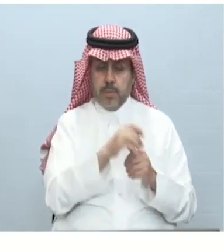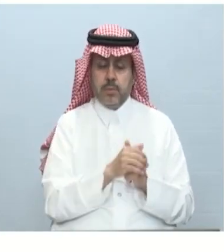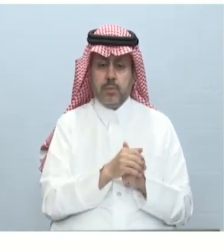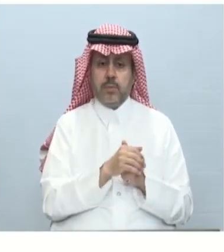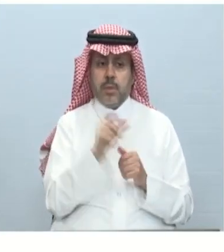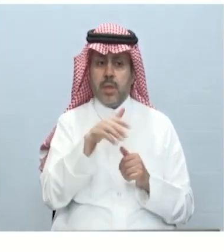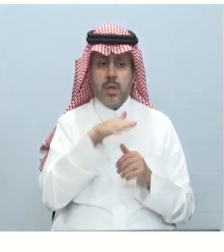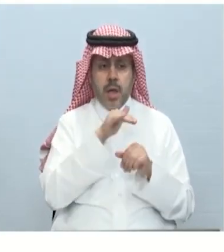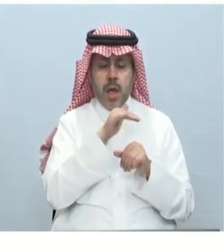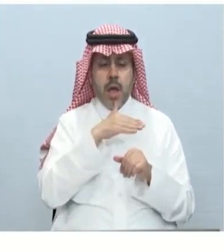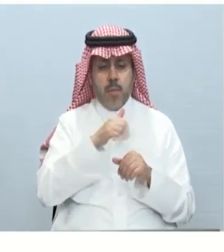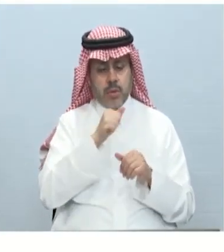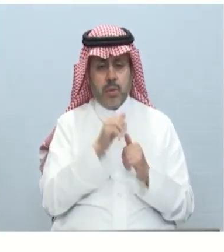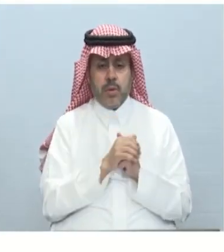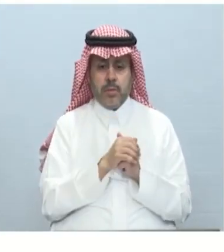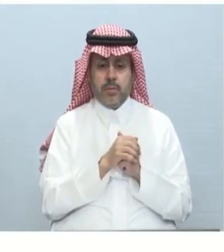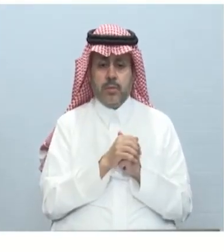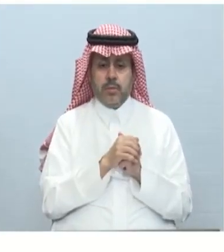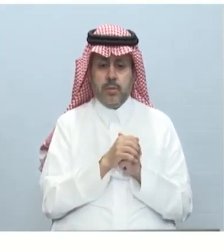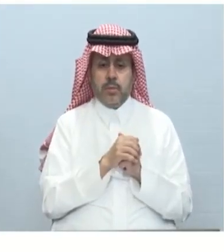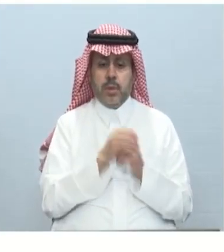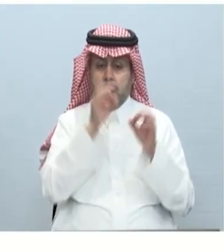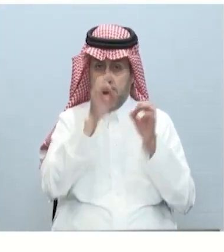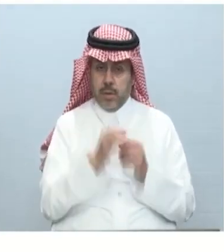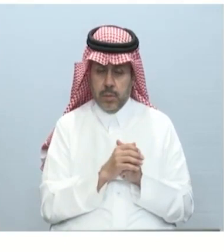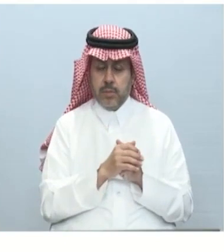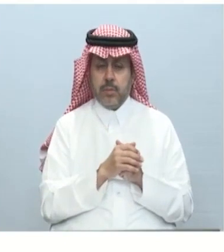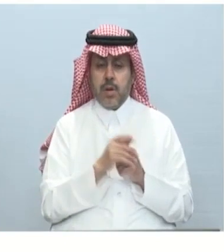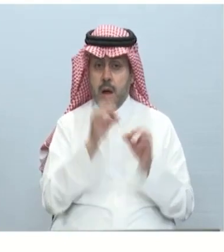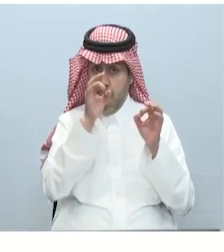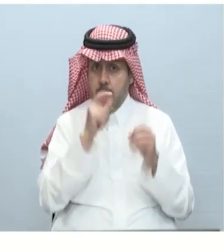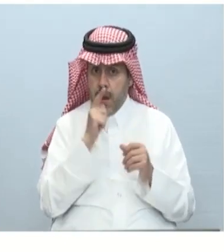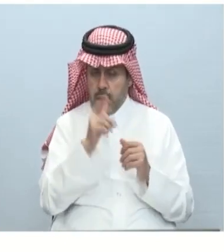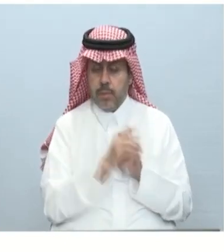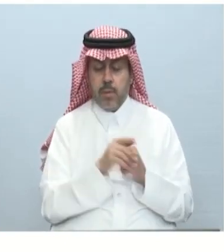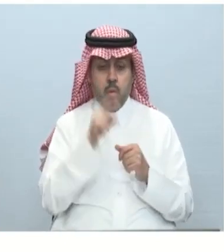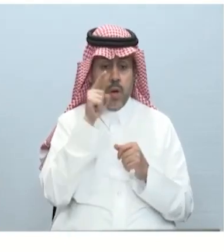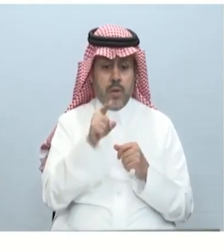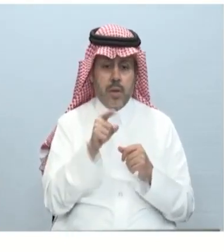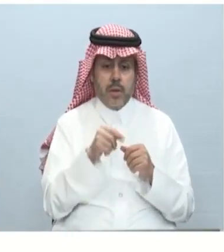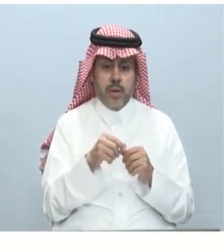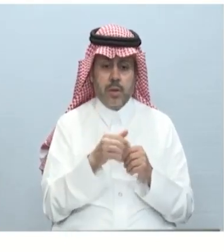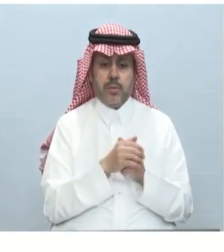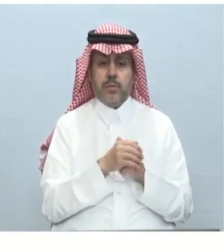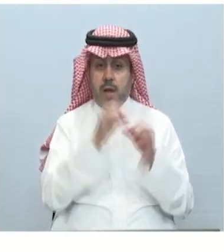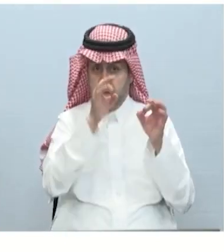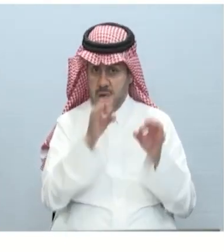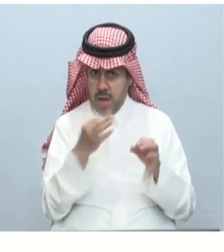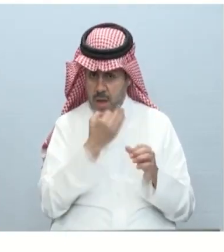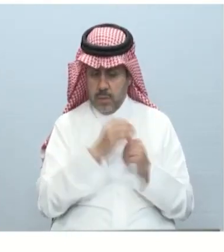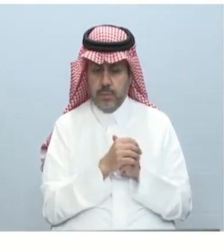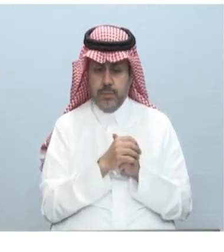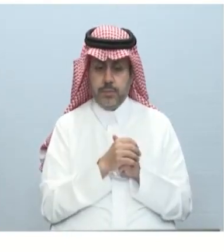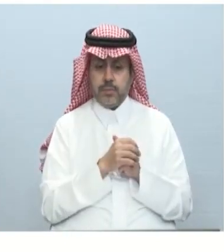يا رسول الله وتقرا هذه الايه والذين يؤتون ما اتوا وقلوبهم وجيله